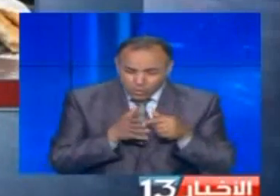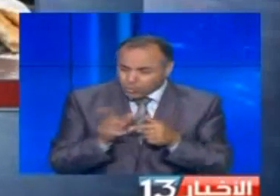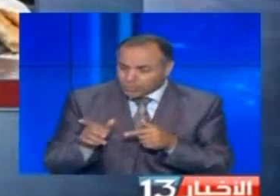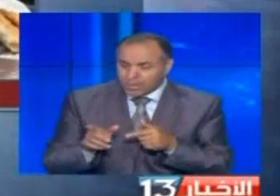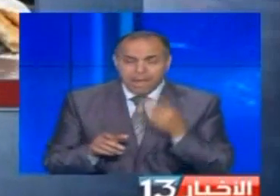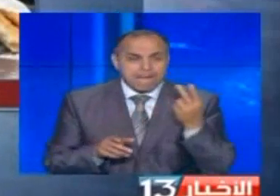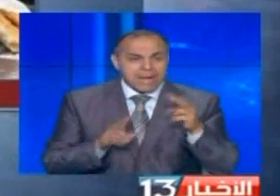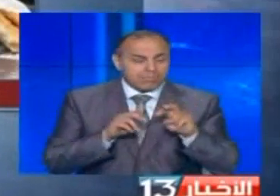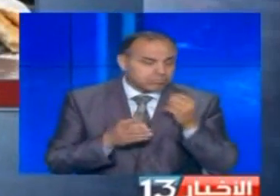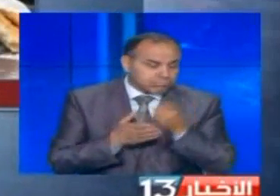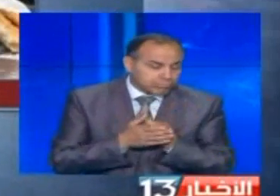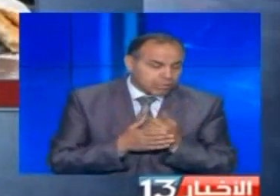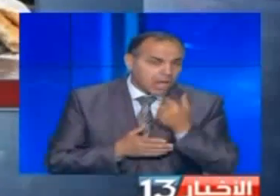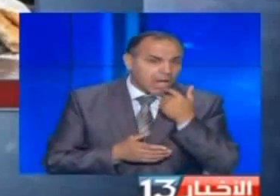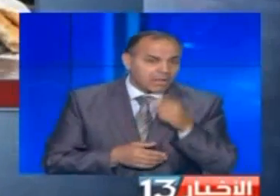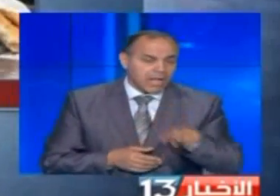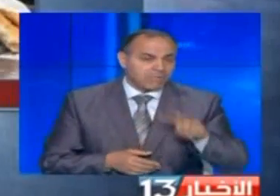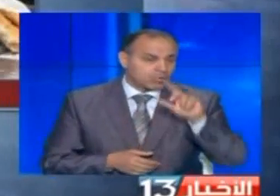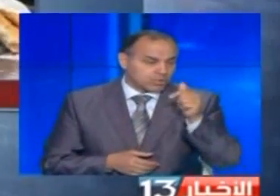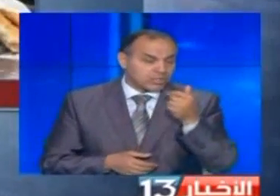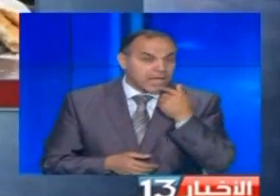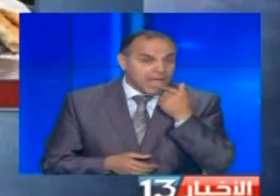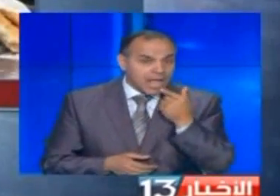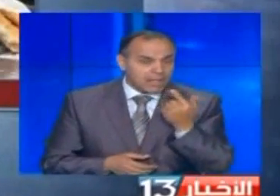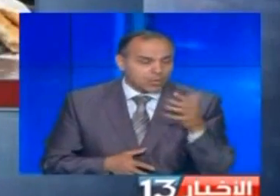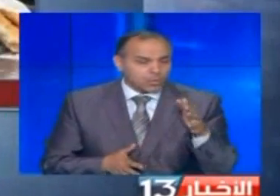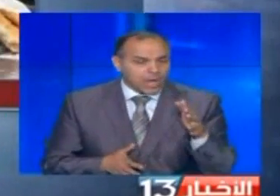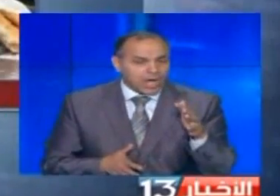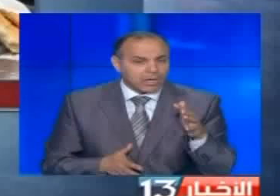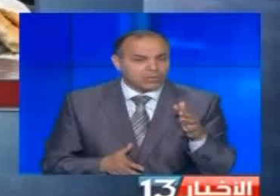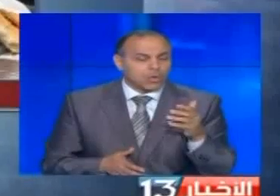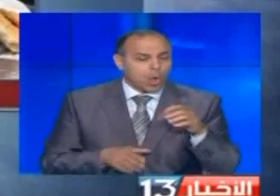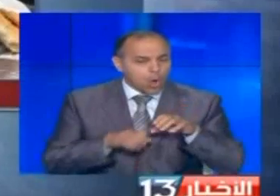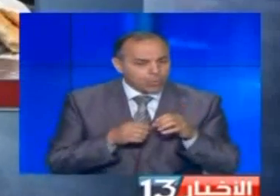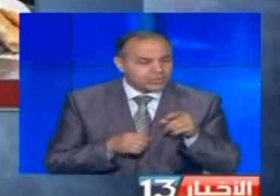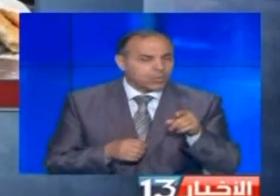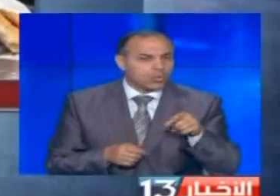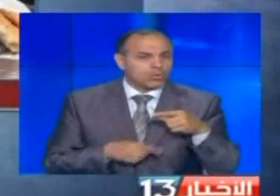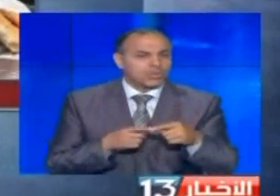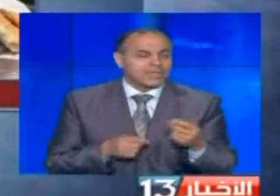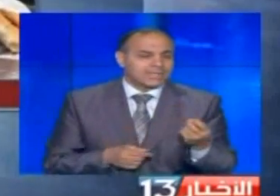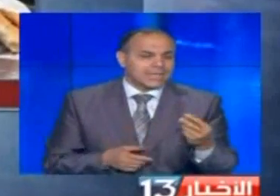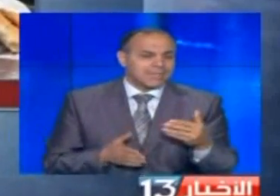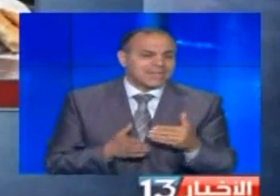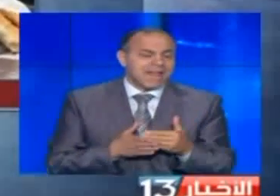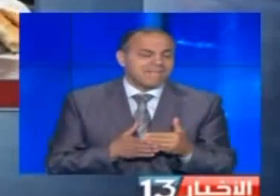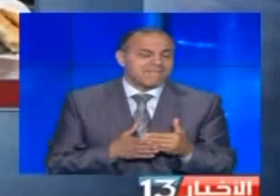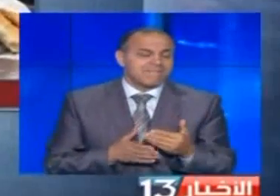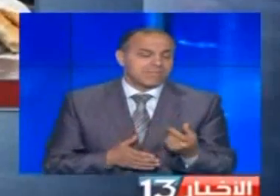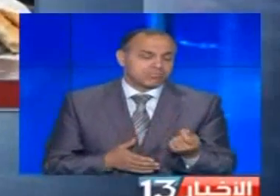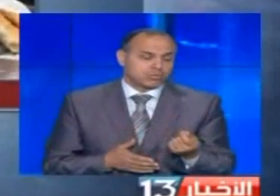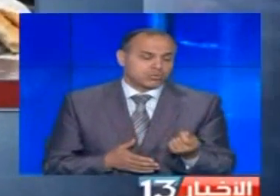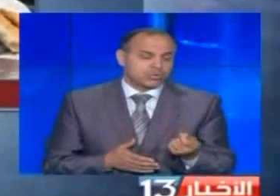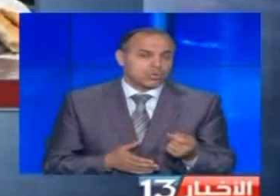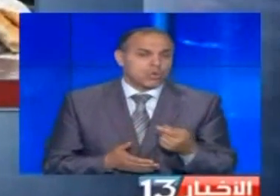الوطني للاستهلاك بعنوان 16 و2000، تقدر قيمة تبذير الخبز يوميا ب 300,000 دينار و100